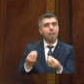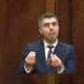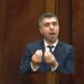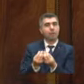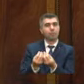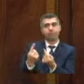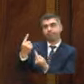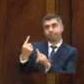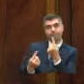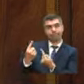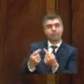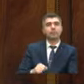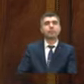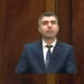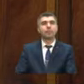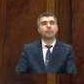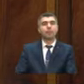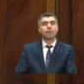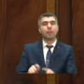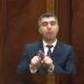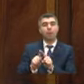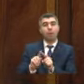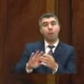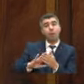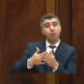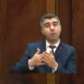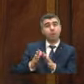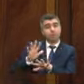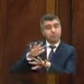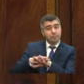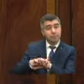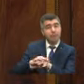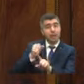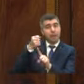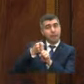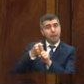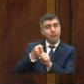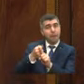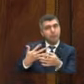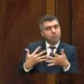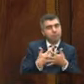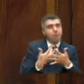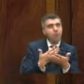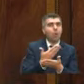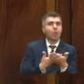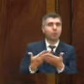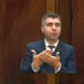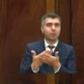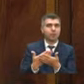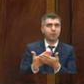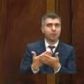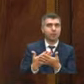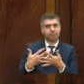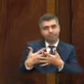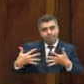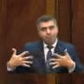الاخر، ولكن بجهد الجميع. فلذلك في الاوراش الاخرى نفس الشيء، وليس هناك تشتت بين